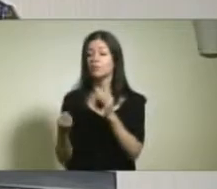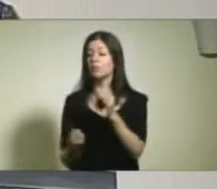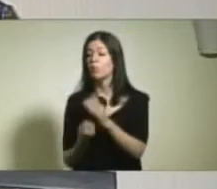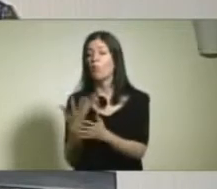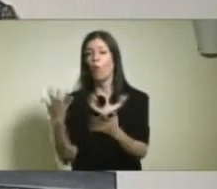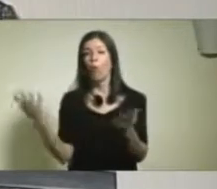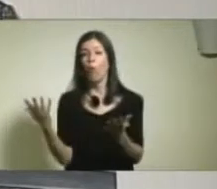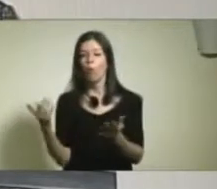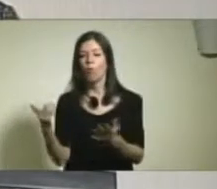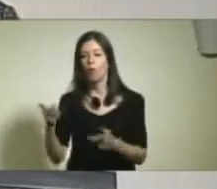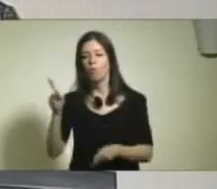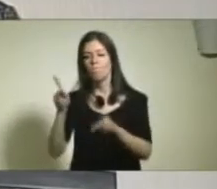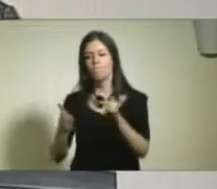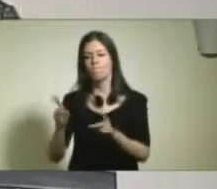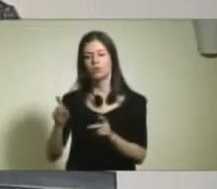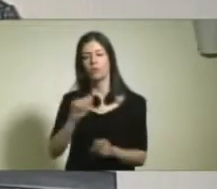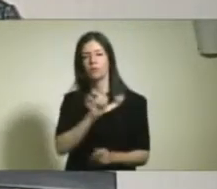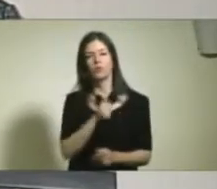tant verbale